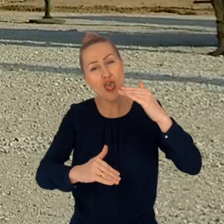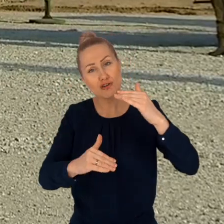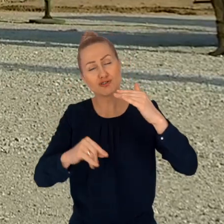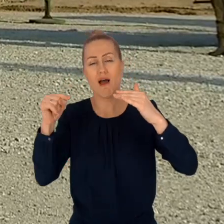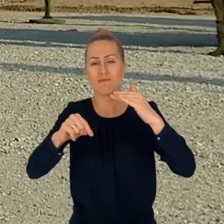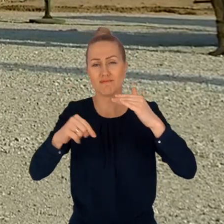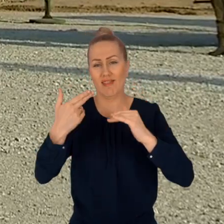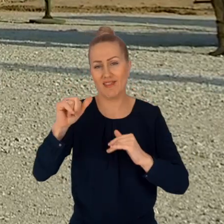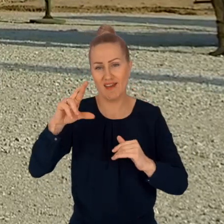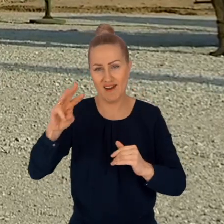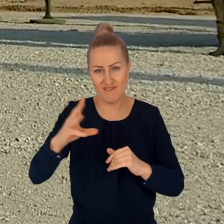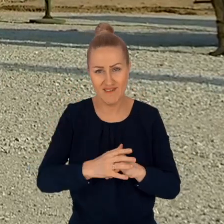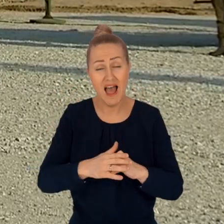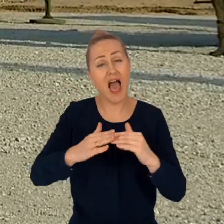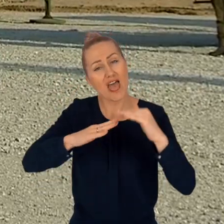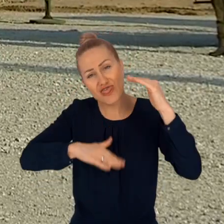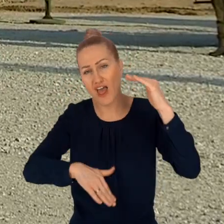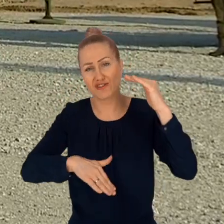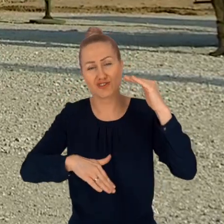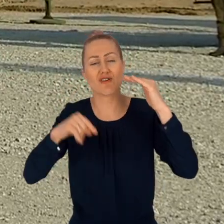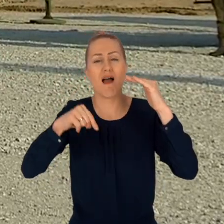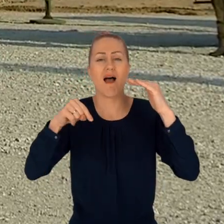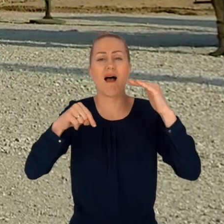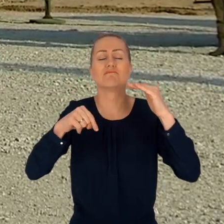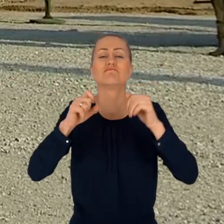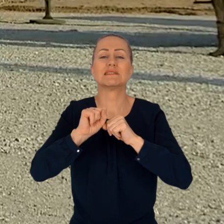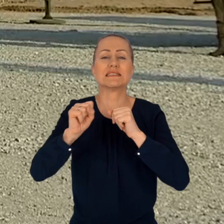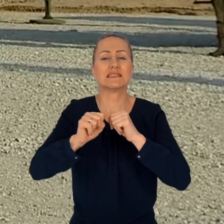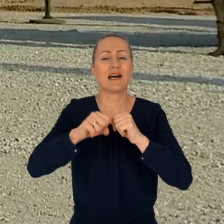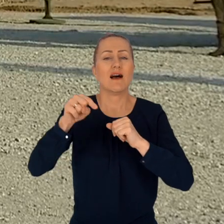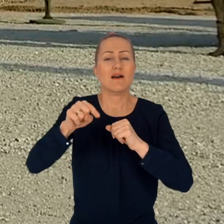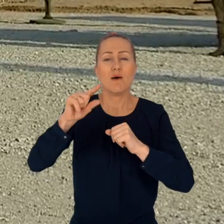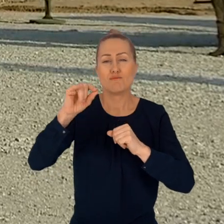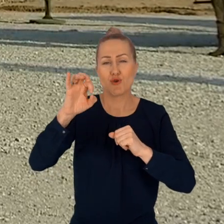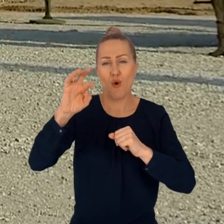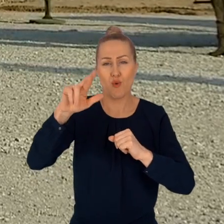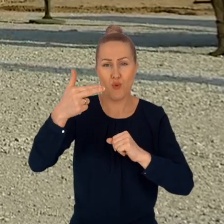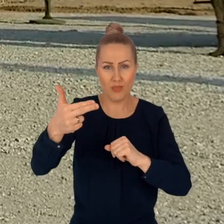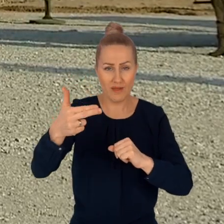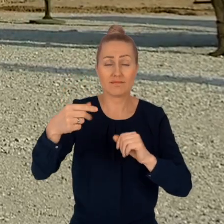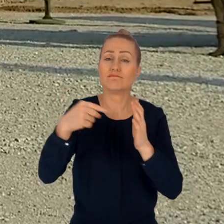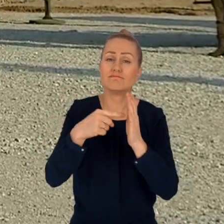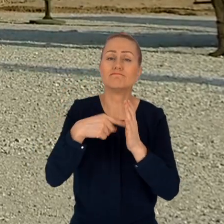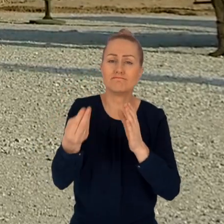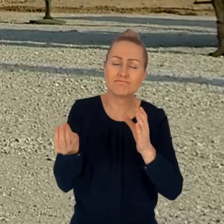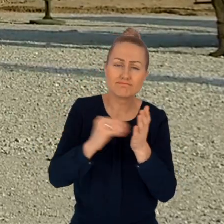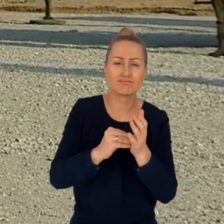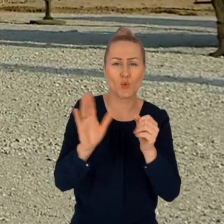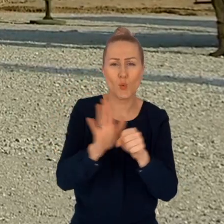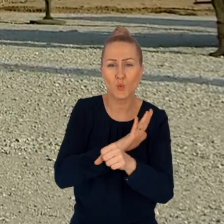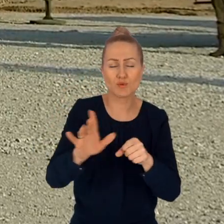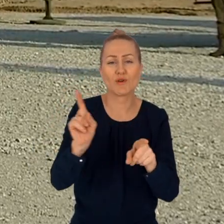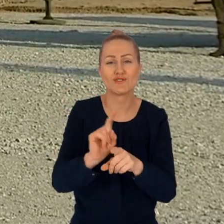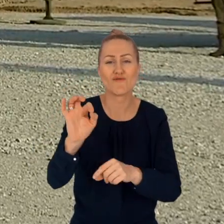to Narew. Najniższa to są zestawy Piorun, uzupełniane poprzez